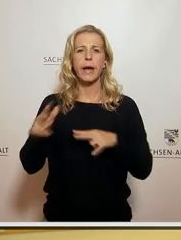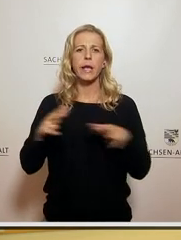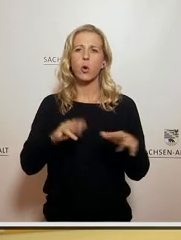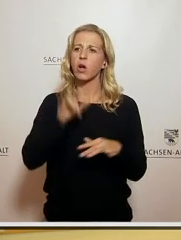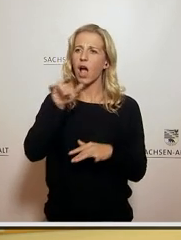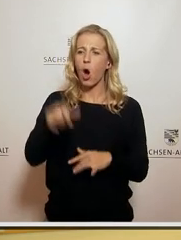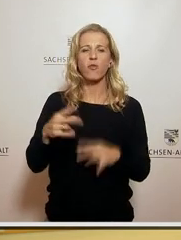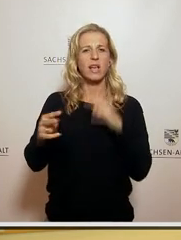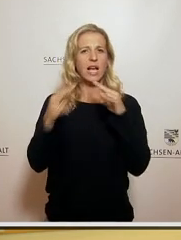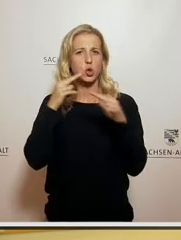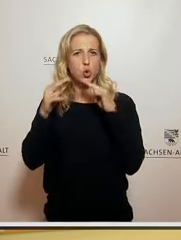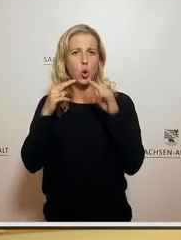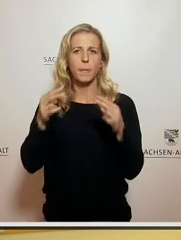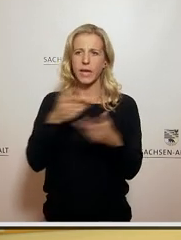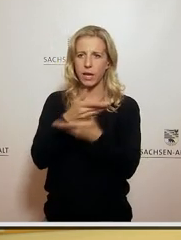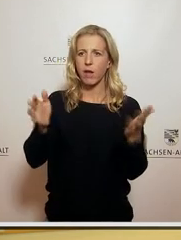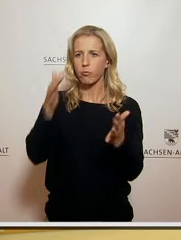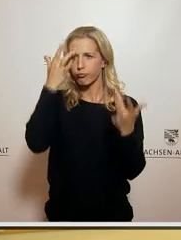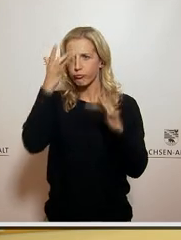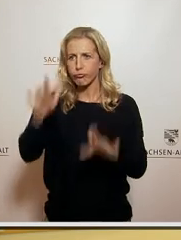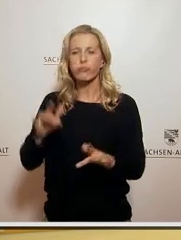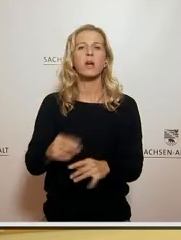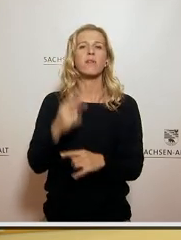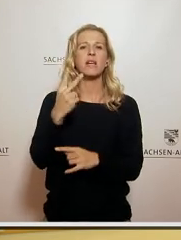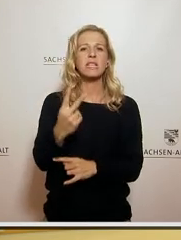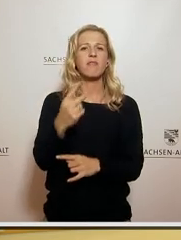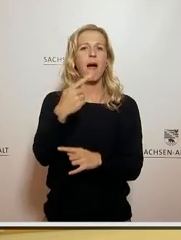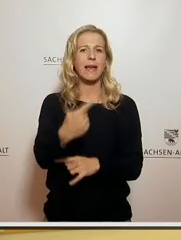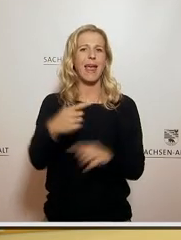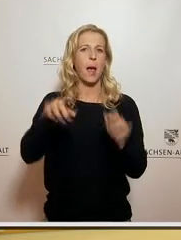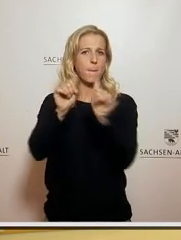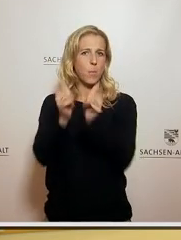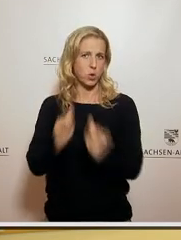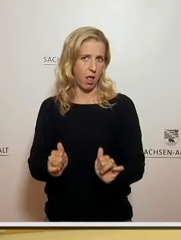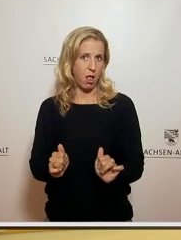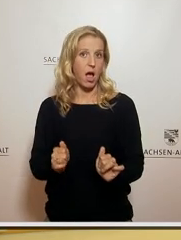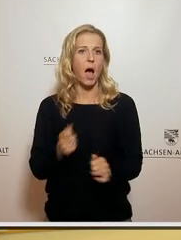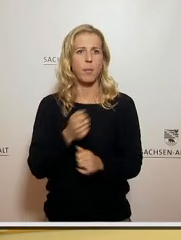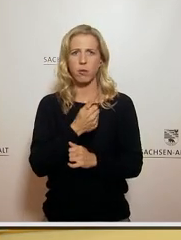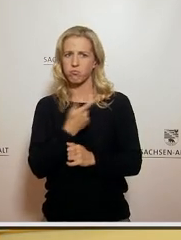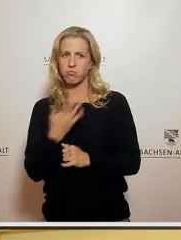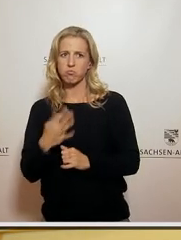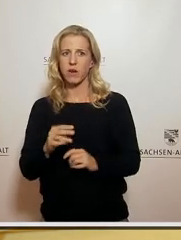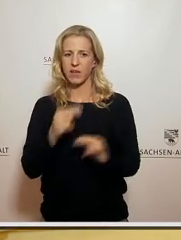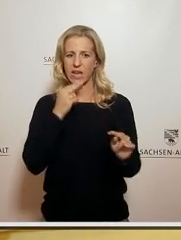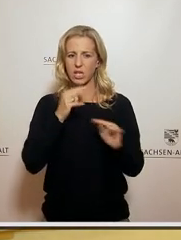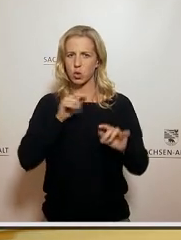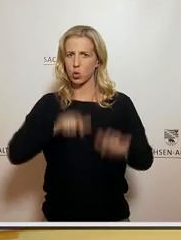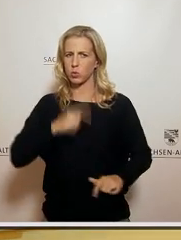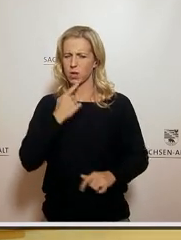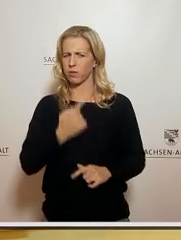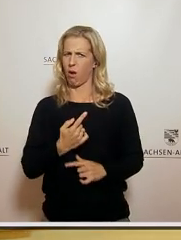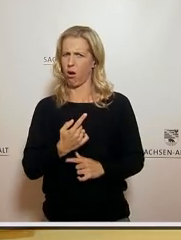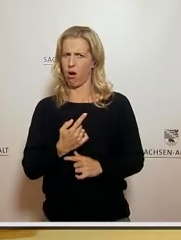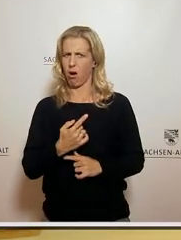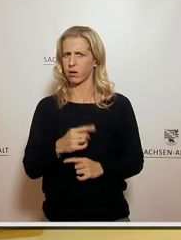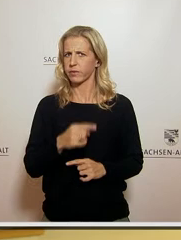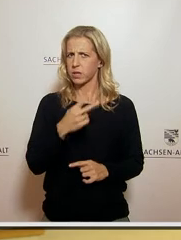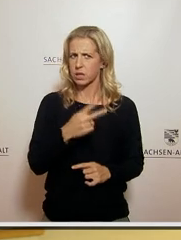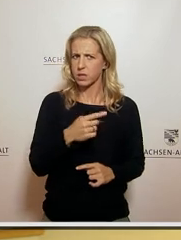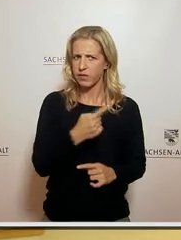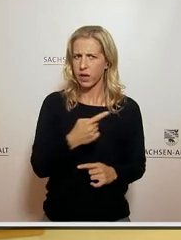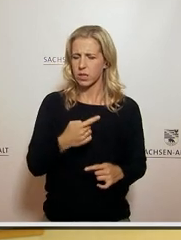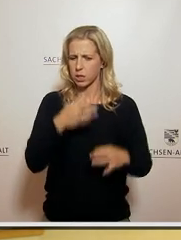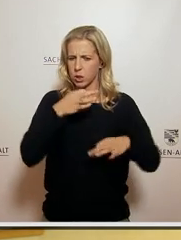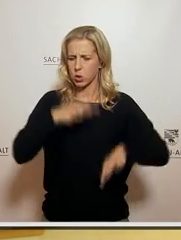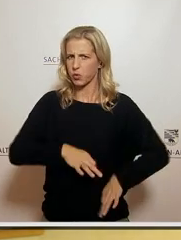sogenannte 2G-Optionsmodell einzuführen. Das wird von einigen Gastronomen aber kritisch gesehen. Wie bewerten Sie die